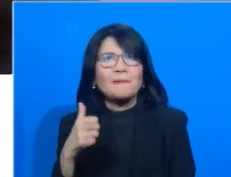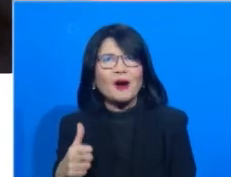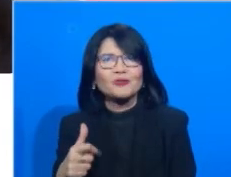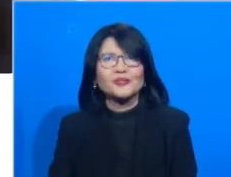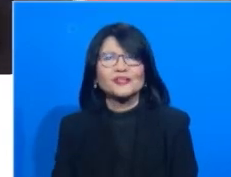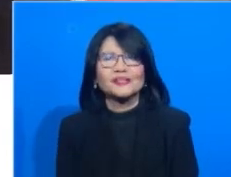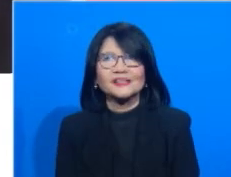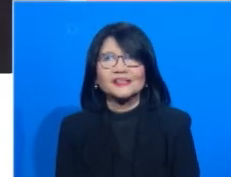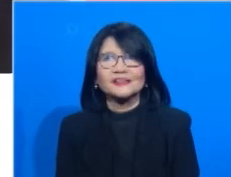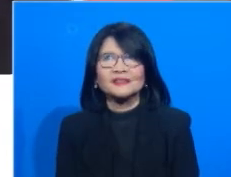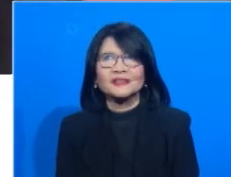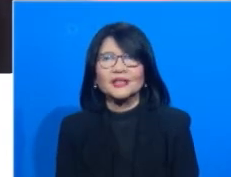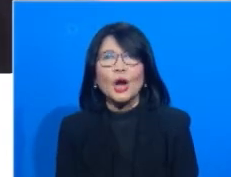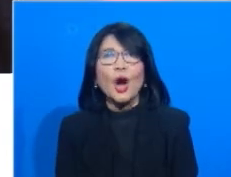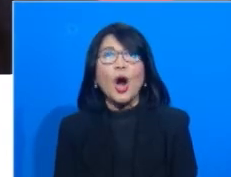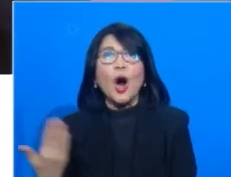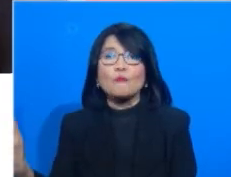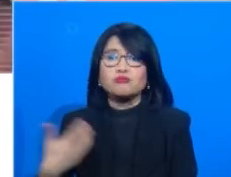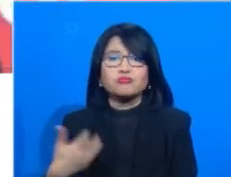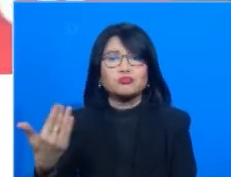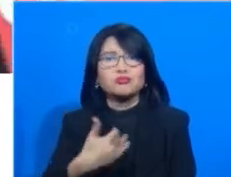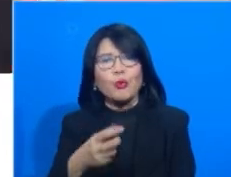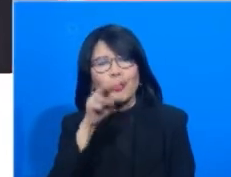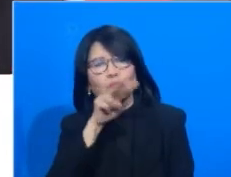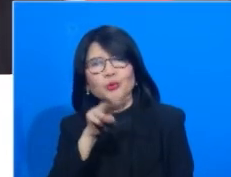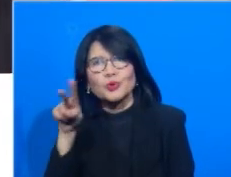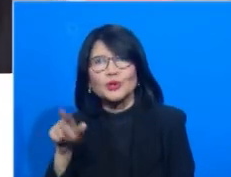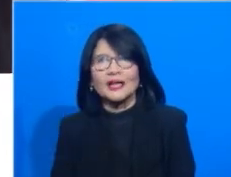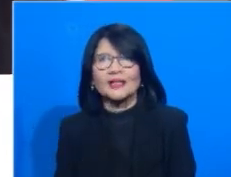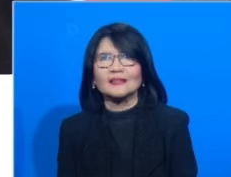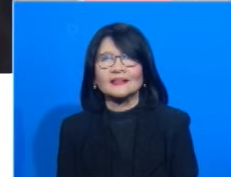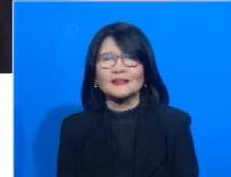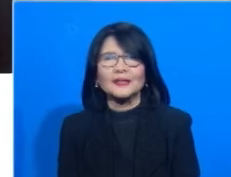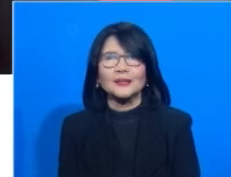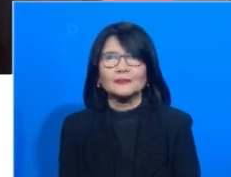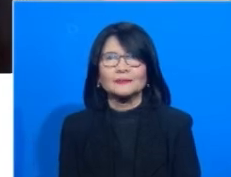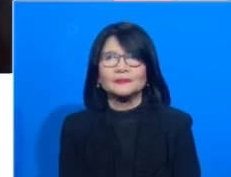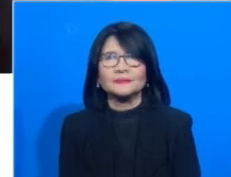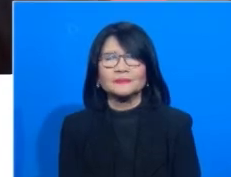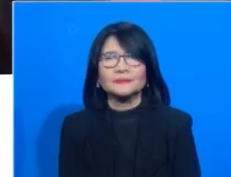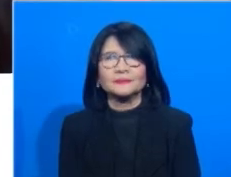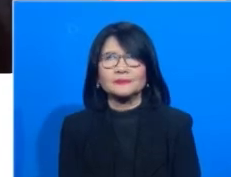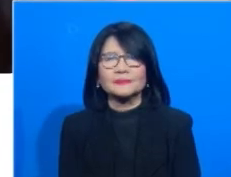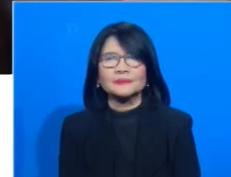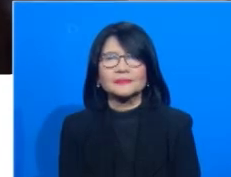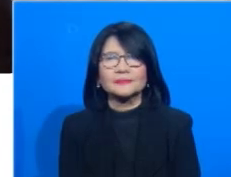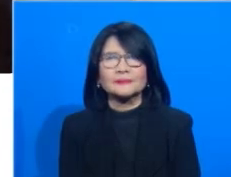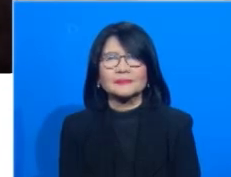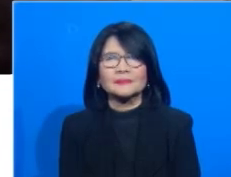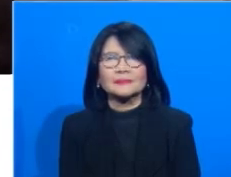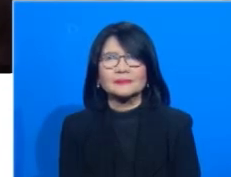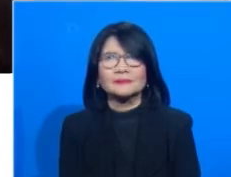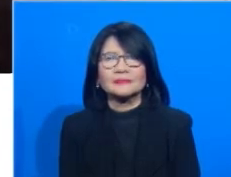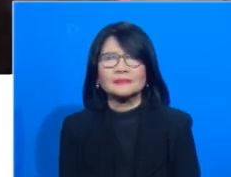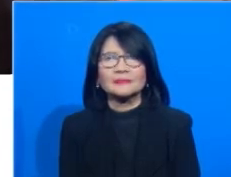gitu. Dari tadi juga banyak yang lihat dan ada juga yang banyak juga yang transaksi gitu. Gimana tanggapannya dengan ada acara